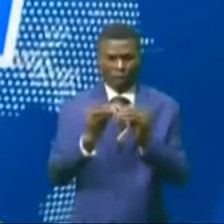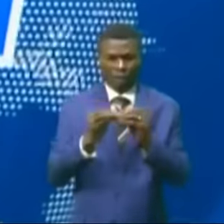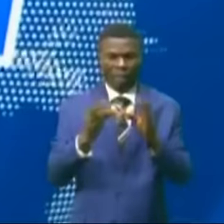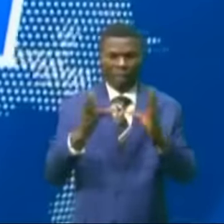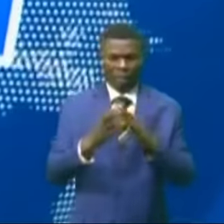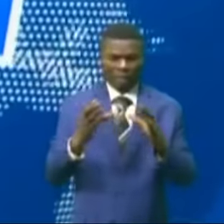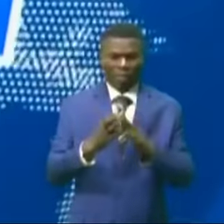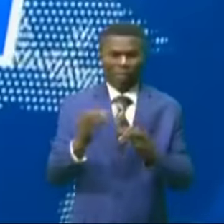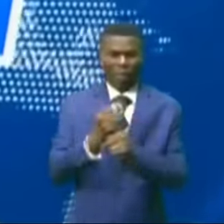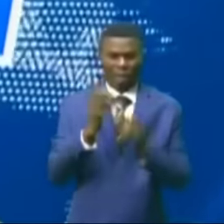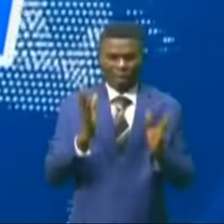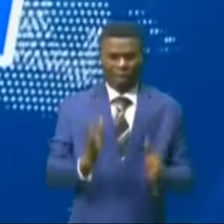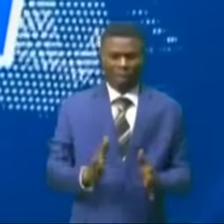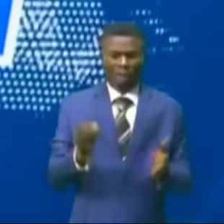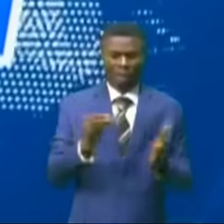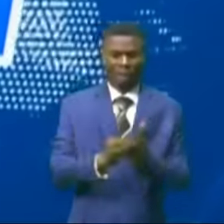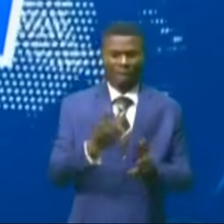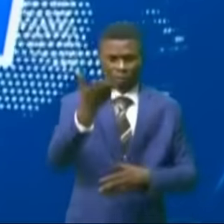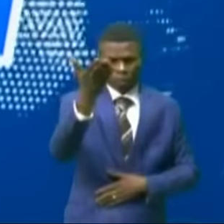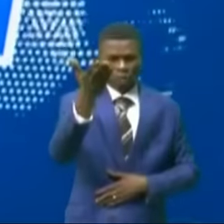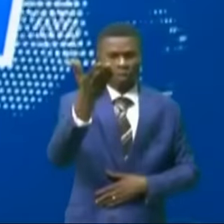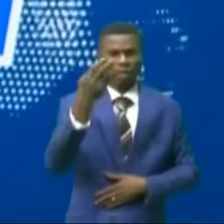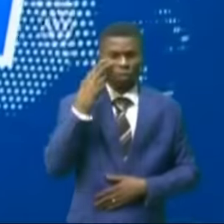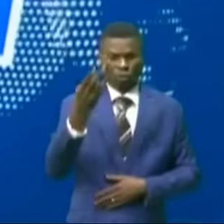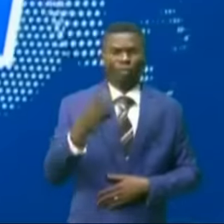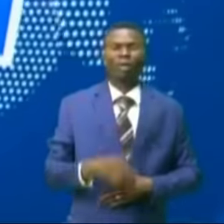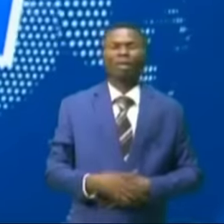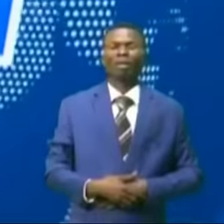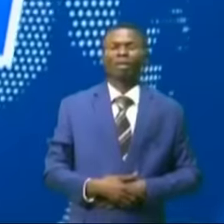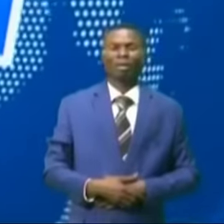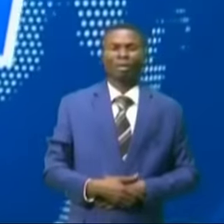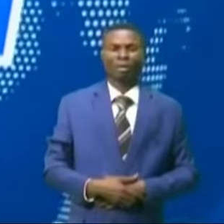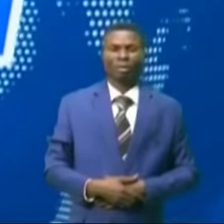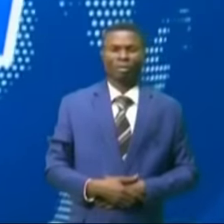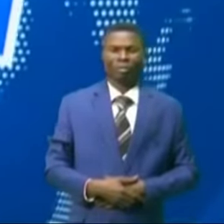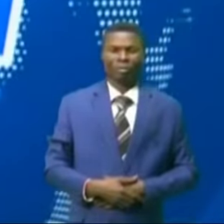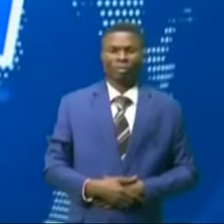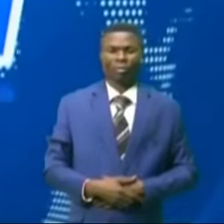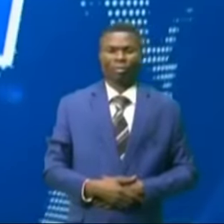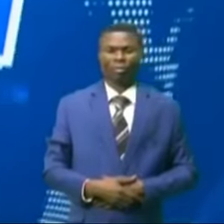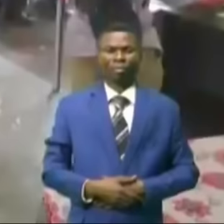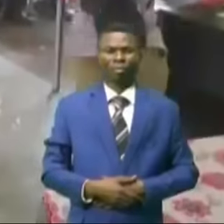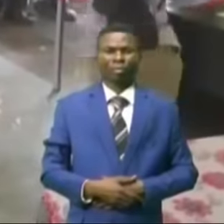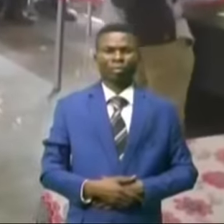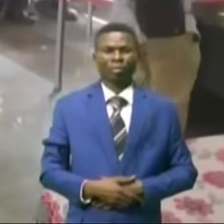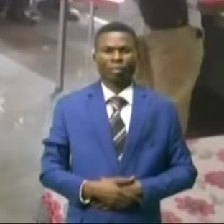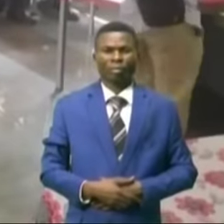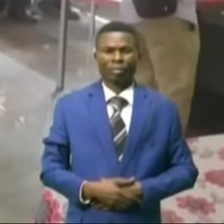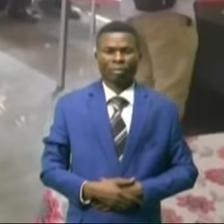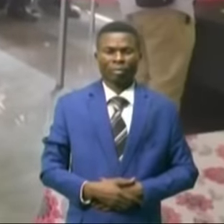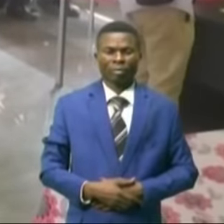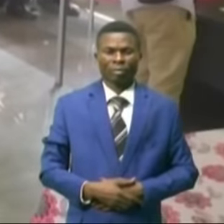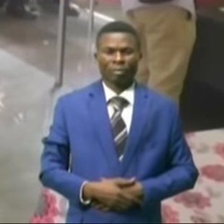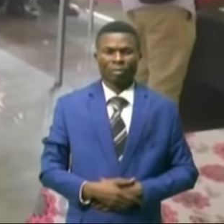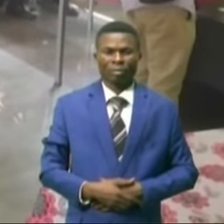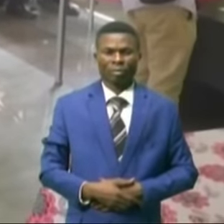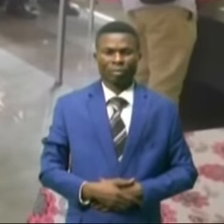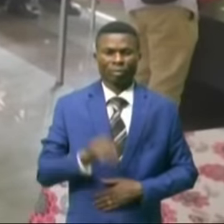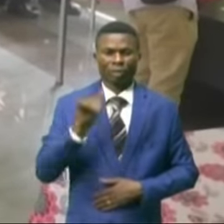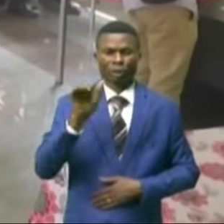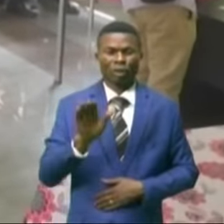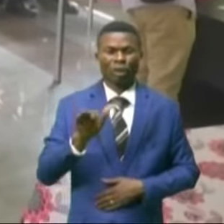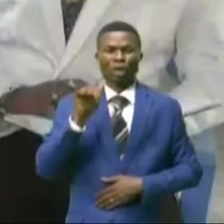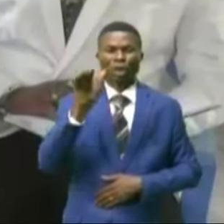ces sujets. Encore une fois, Léon Modo et Jeff Tiocha pour les reportages. Le directeur général adjoint de la